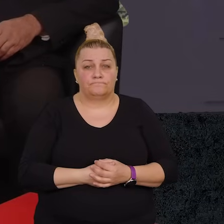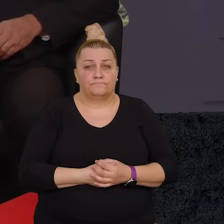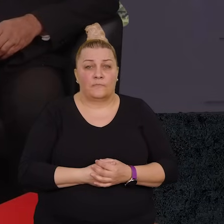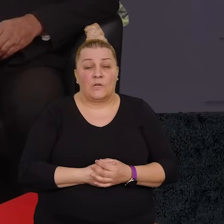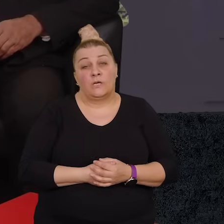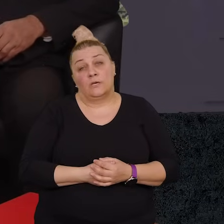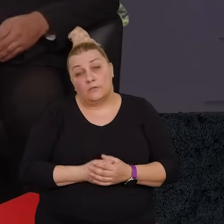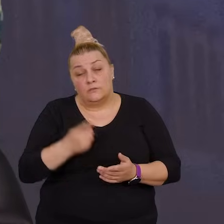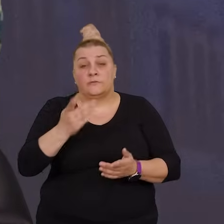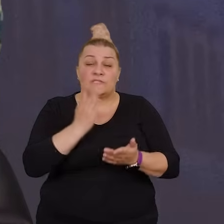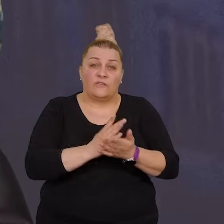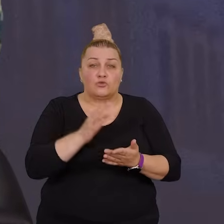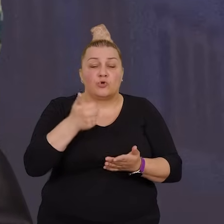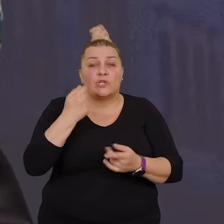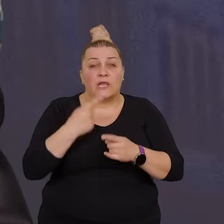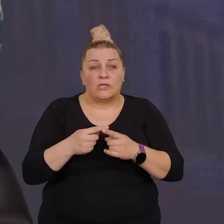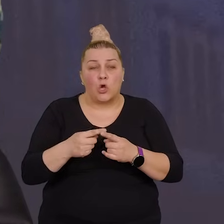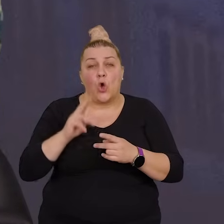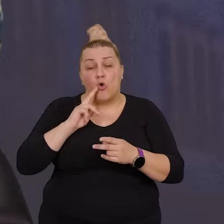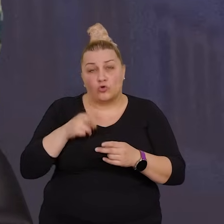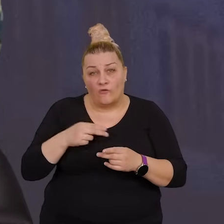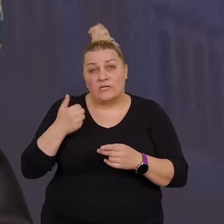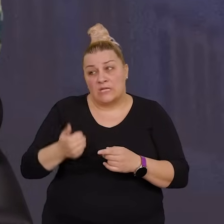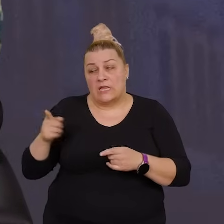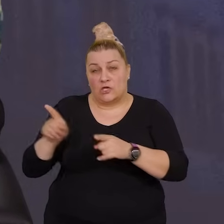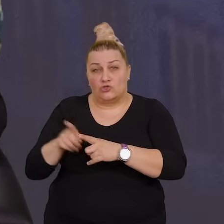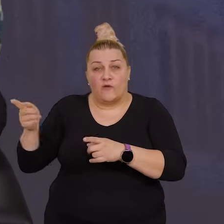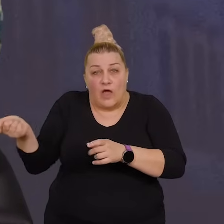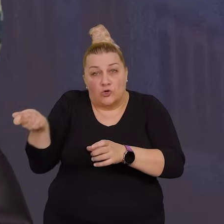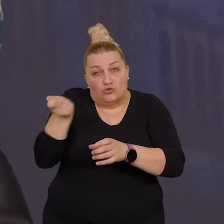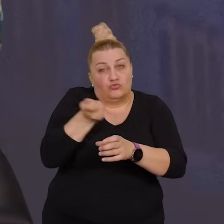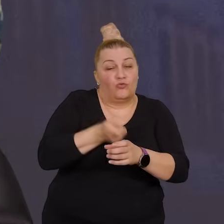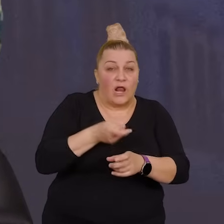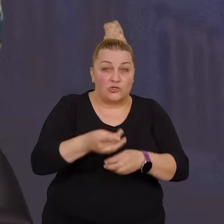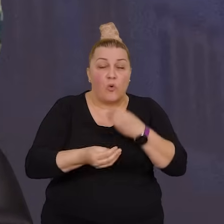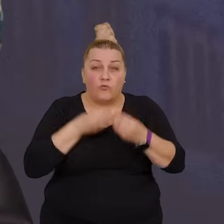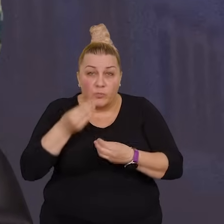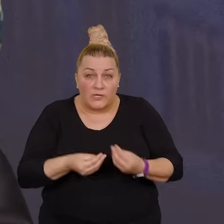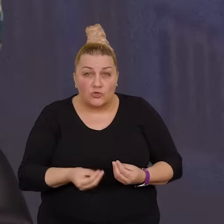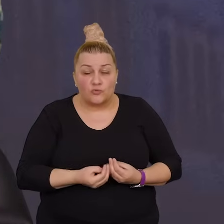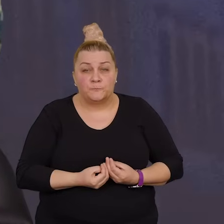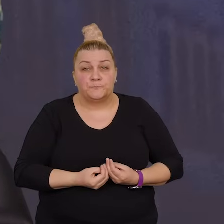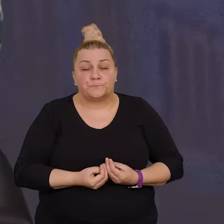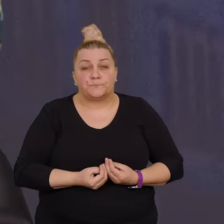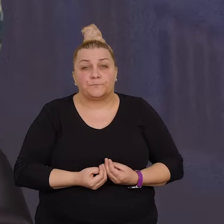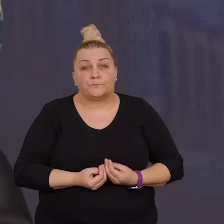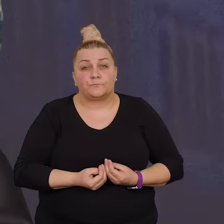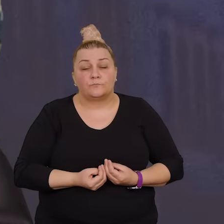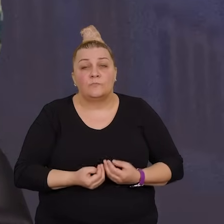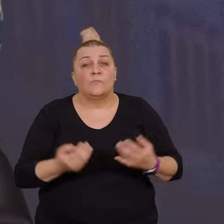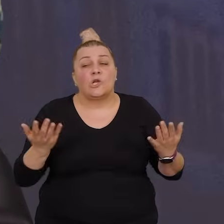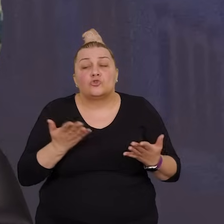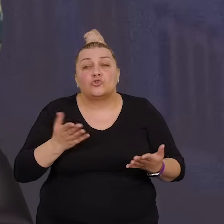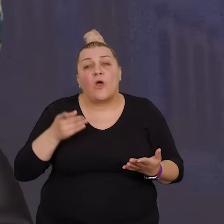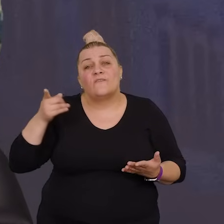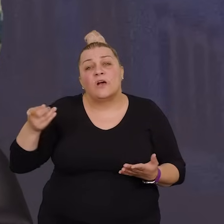evo, dijelom ste već odgovorili, pa evo, i vas sad uvlačim u ovu priču, ali evo što možemo kad smo o tome, na to smo tragu. Što je